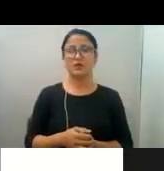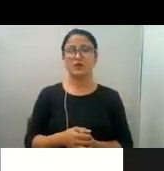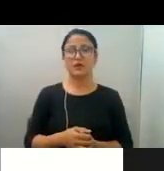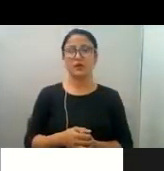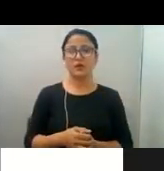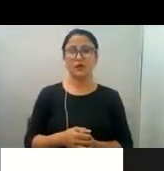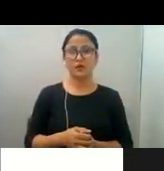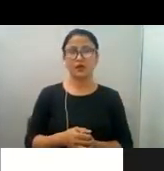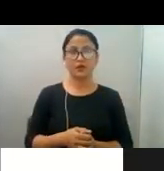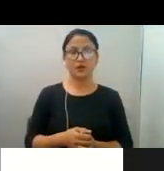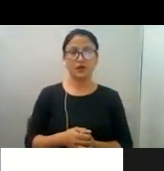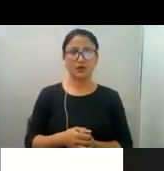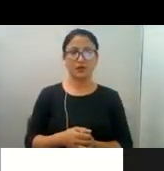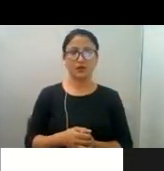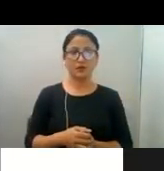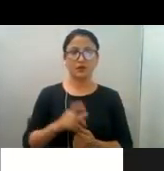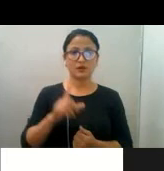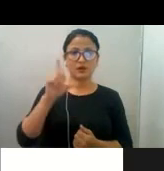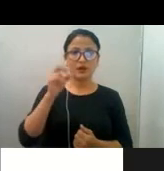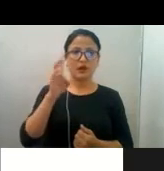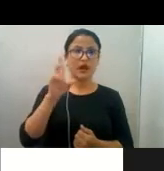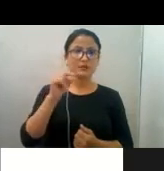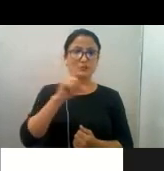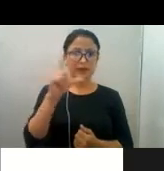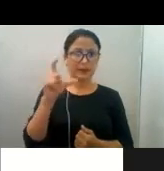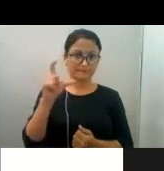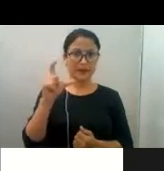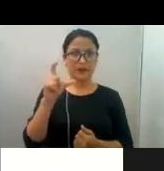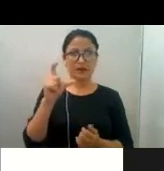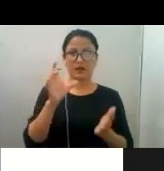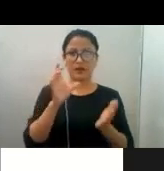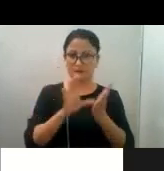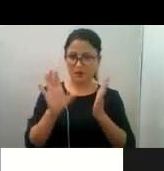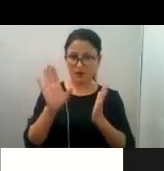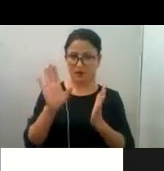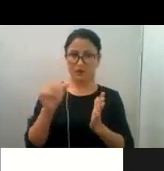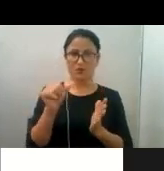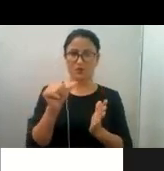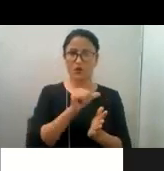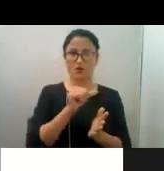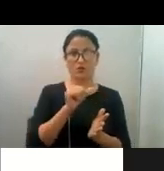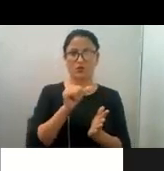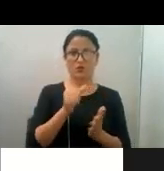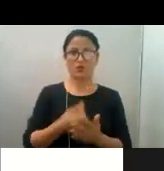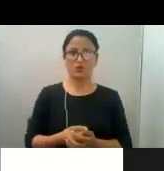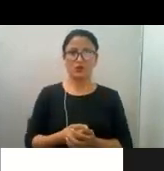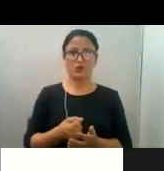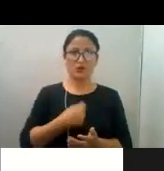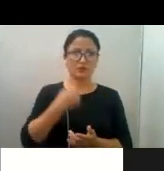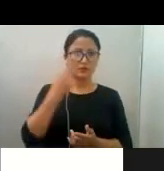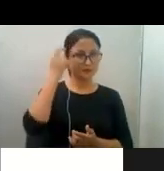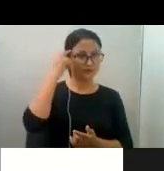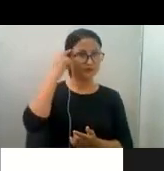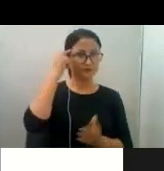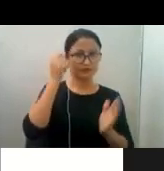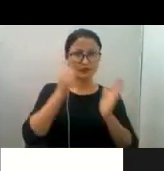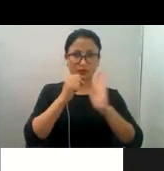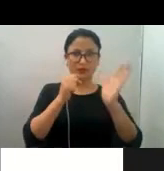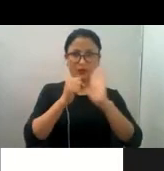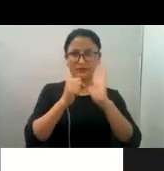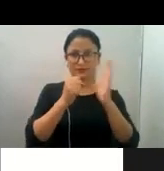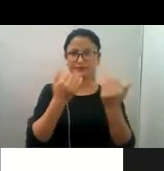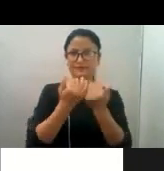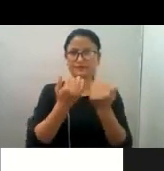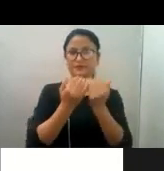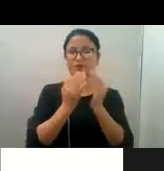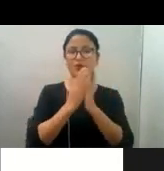ओके त्यसो भए हामी आशा नेपालबाट आउनुभएको उहाँको केही आफ्नो विचार मन्तव्य राखिदिनु हुन